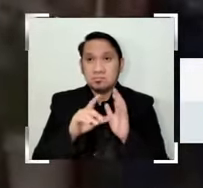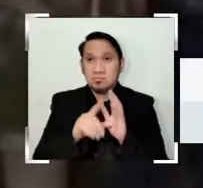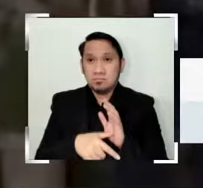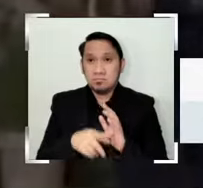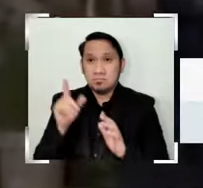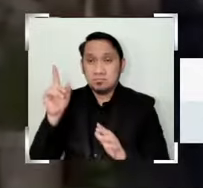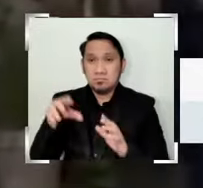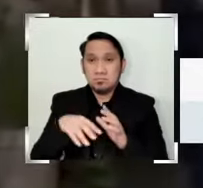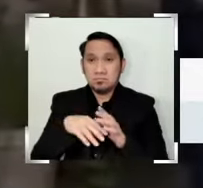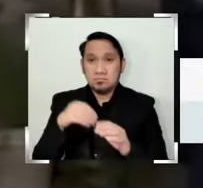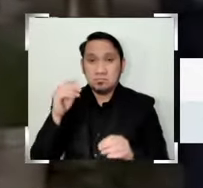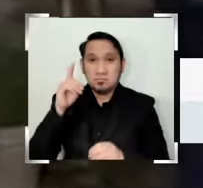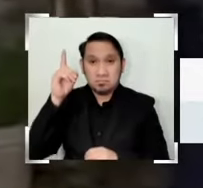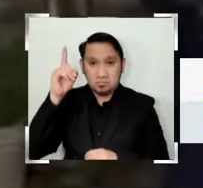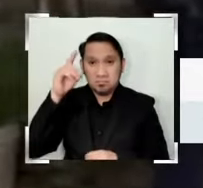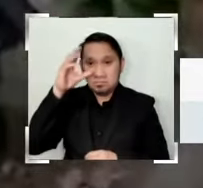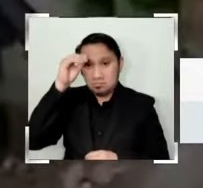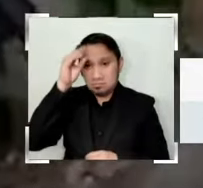suspect